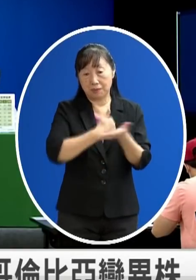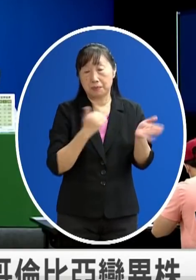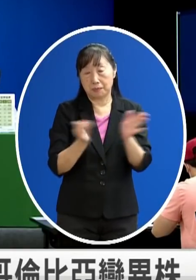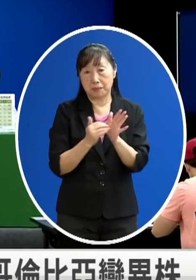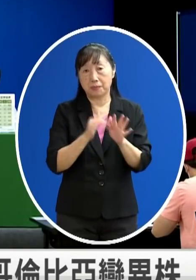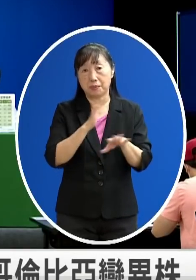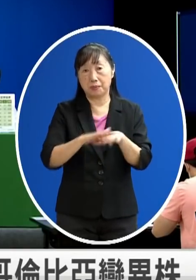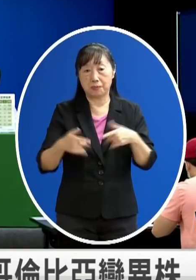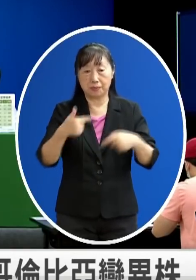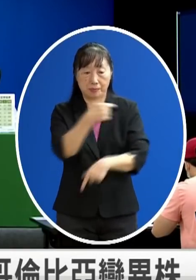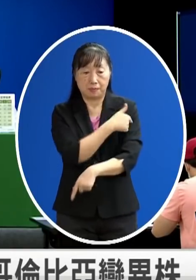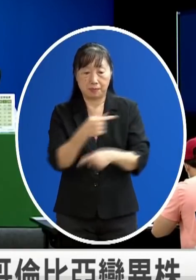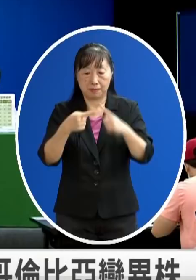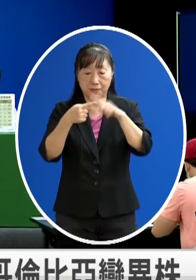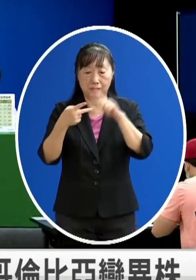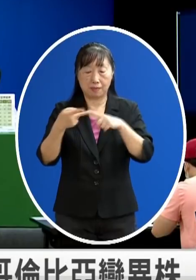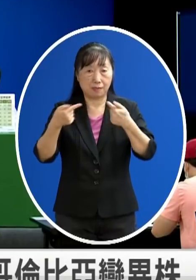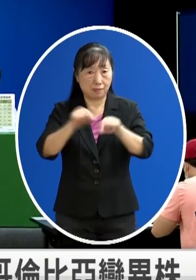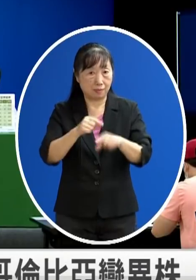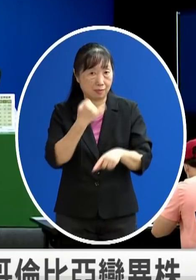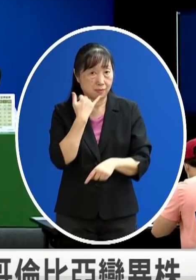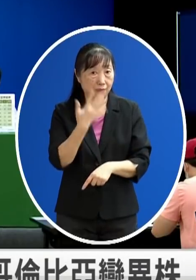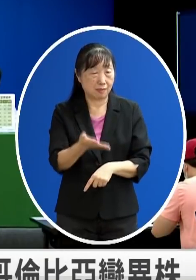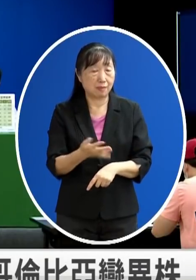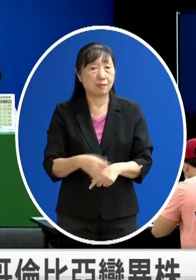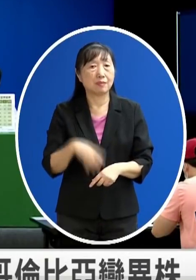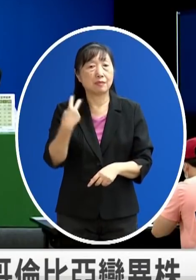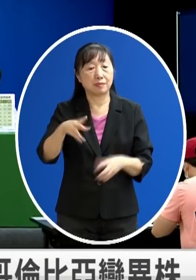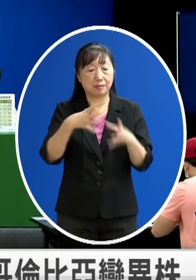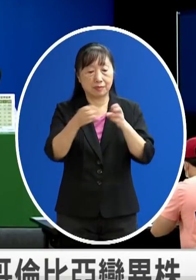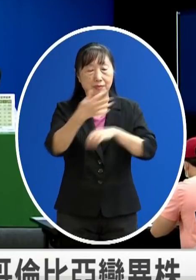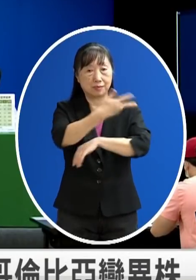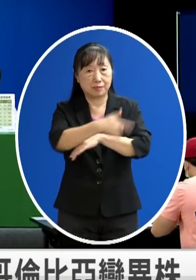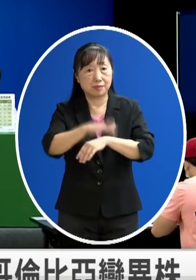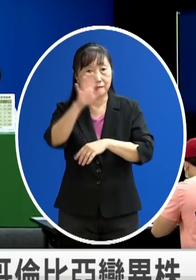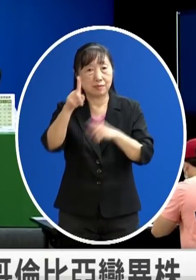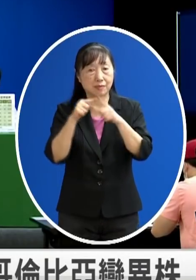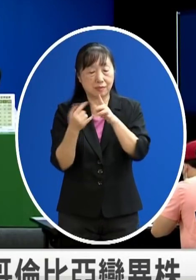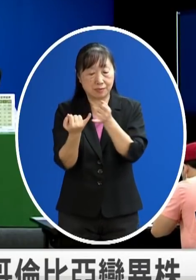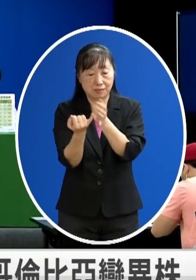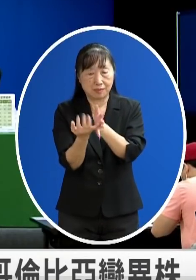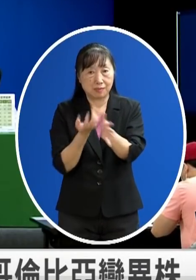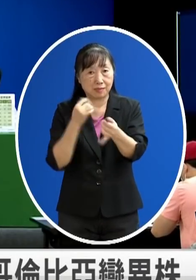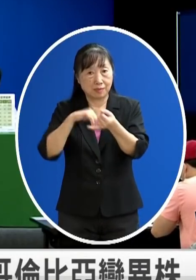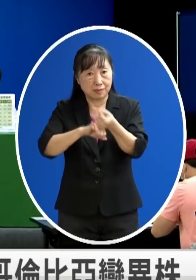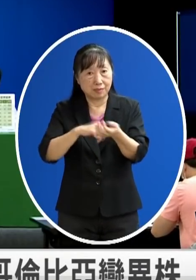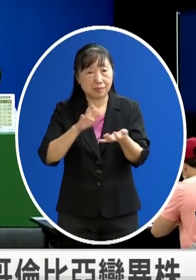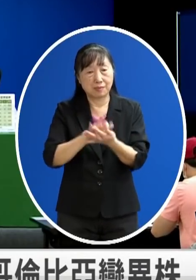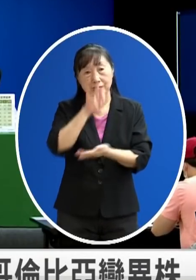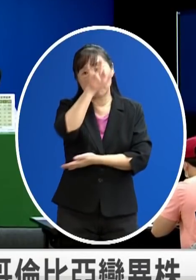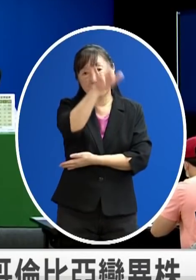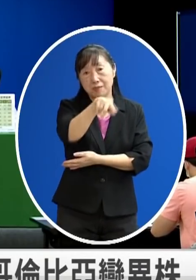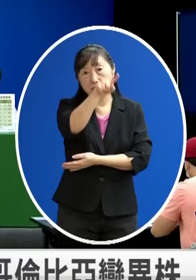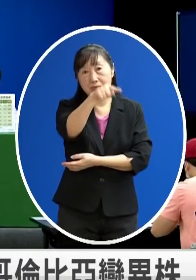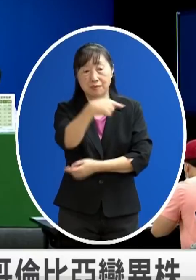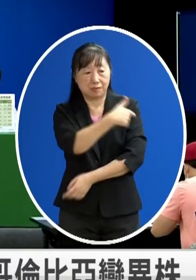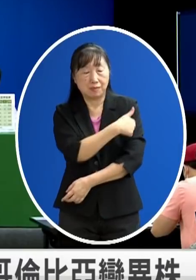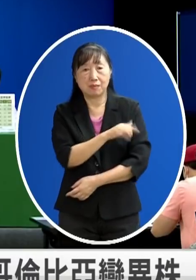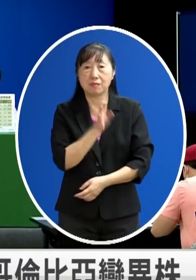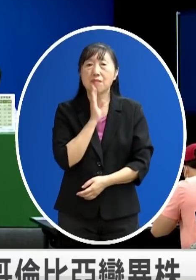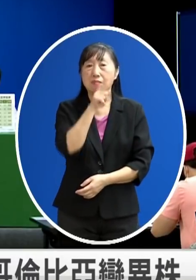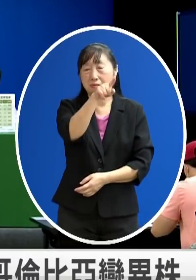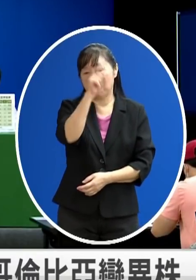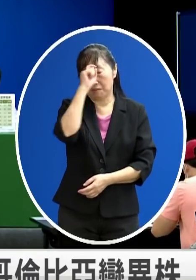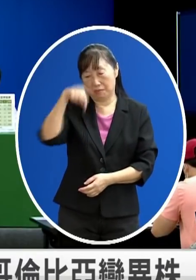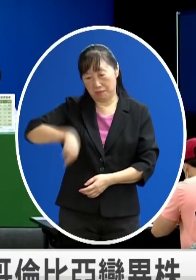是想请教一下，民众涌入博流的观光局网站要预约打疫苗，不过当地反应吃不消，希望台湾的旅行社能够